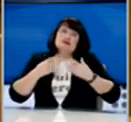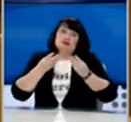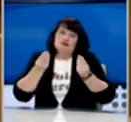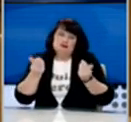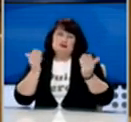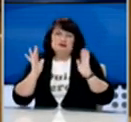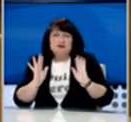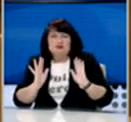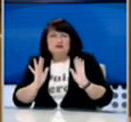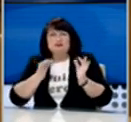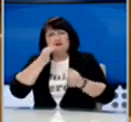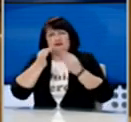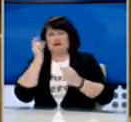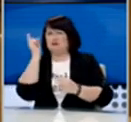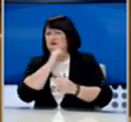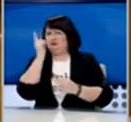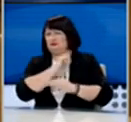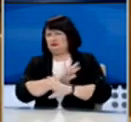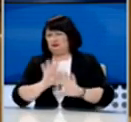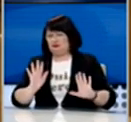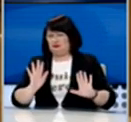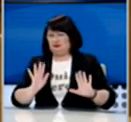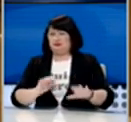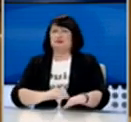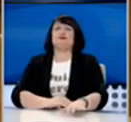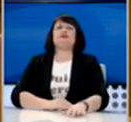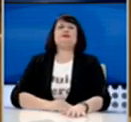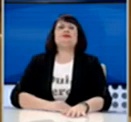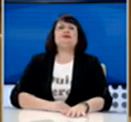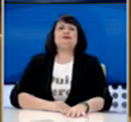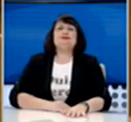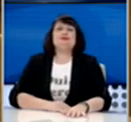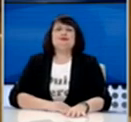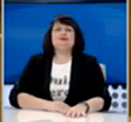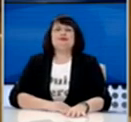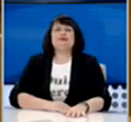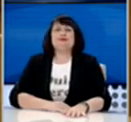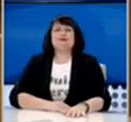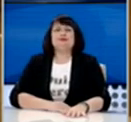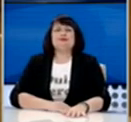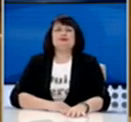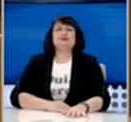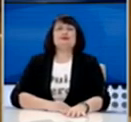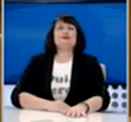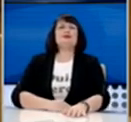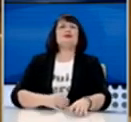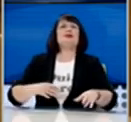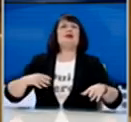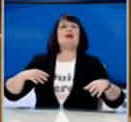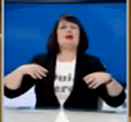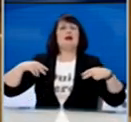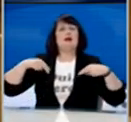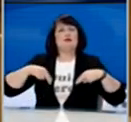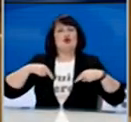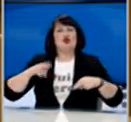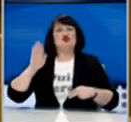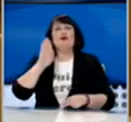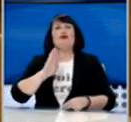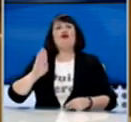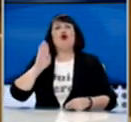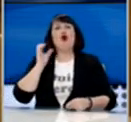τρόπος για να πει κανείς ψέματα κατά τον κύριο βορίδη για τη θεομηνία έφταιγε η ίδια η